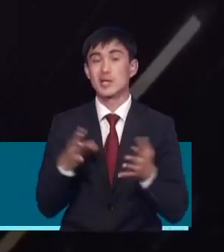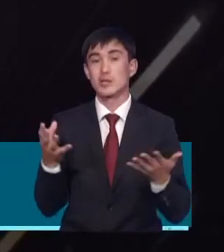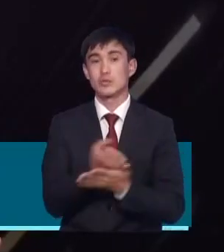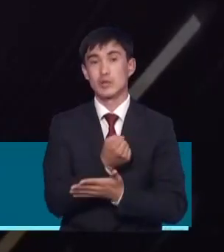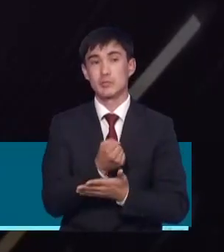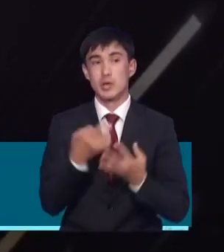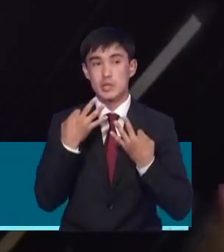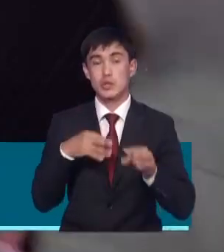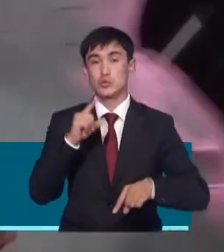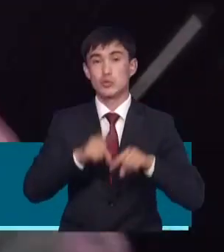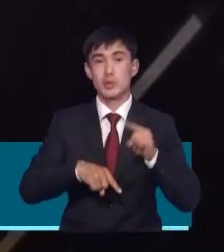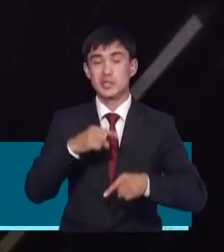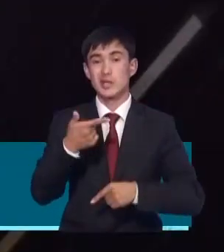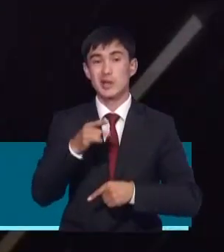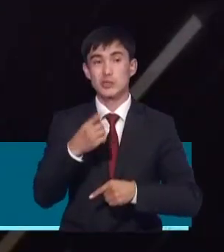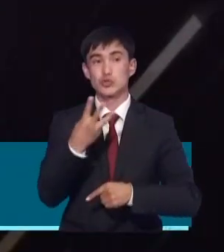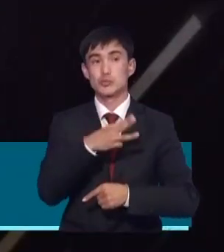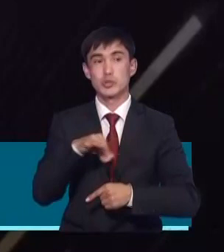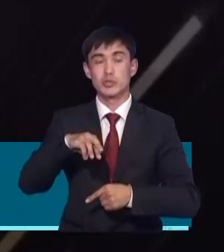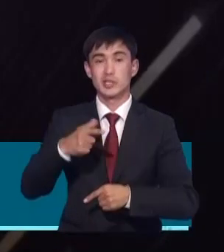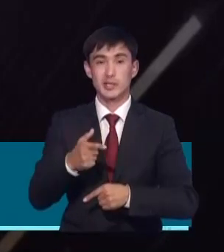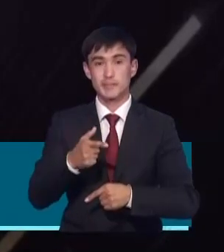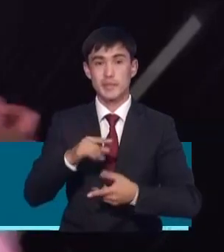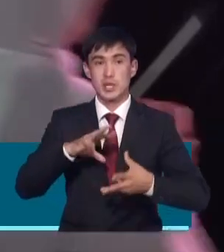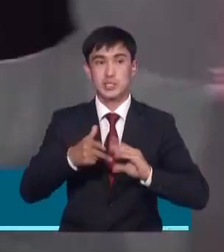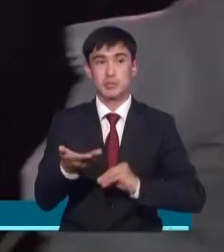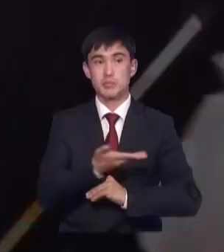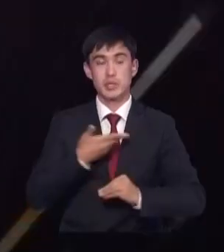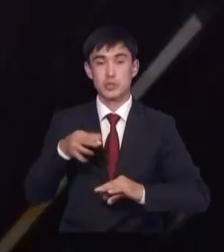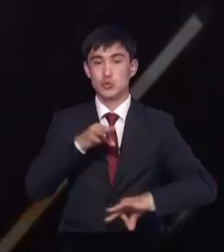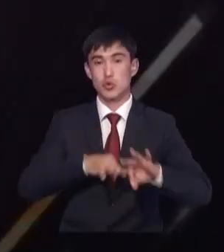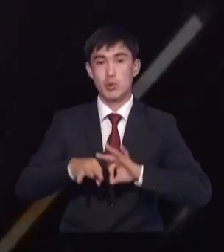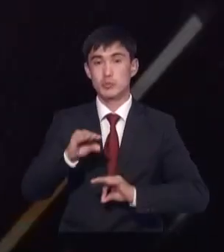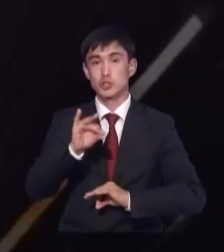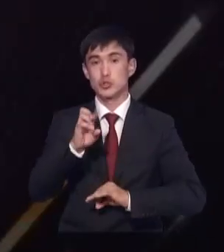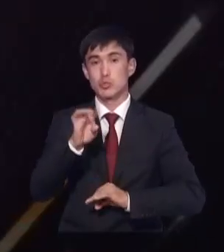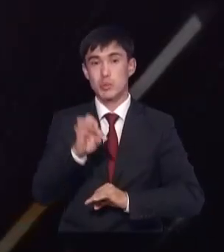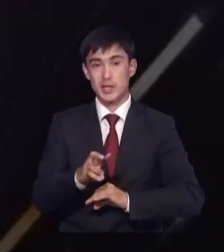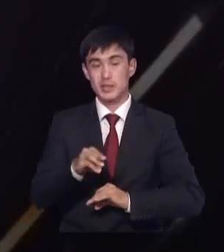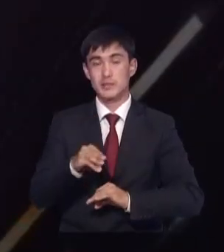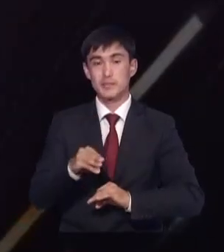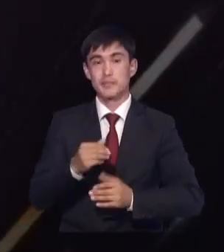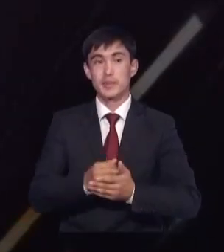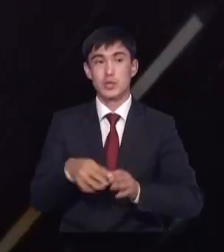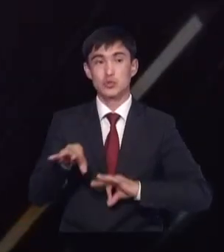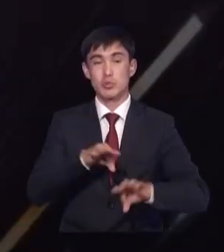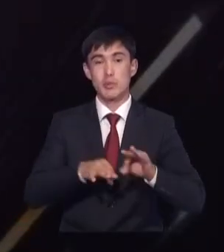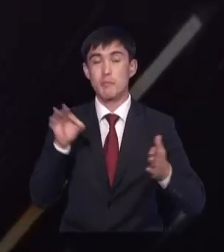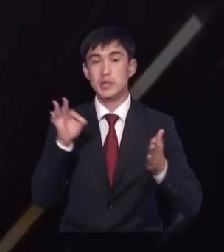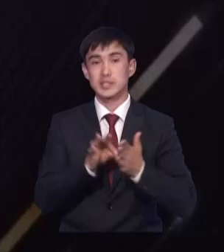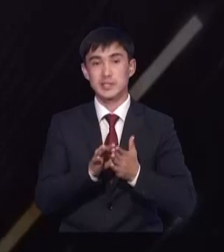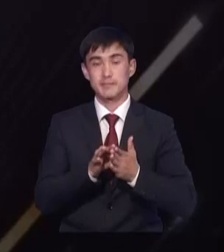алғаныма, тәуелсіздік ұрпақтар гранты 3 миллион теңге береді. Жалпы менің жобамның аты Жетісу бренд деп аталады. Жалпы жобамның